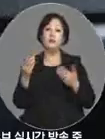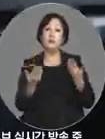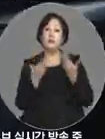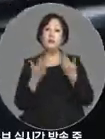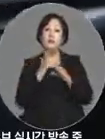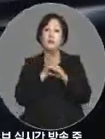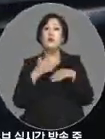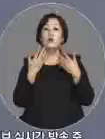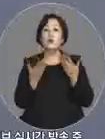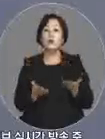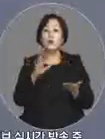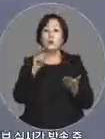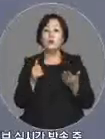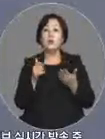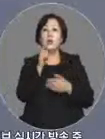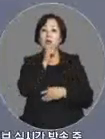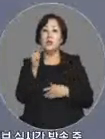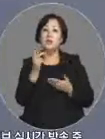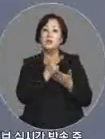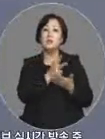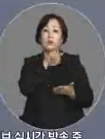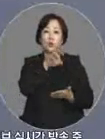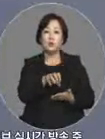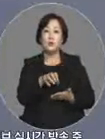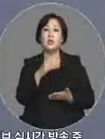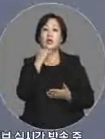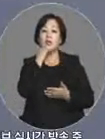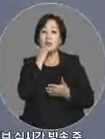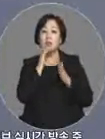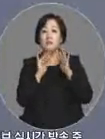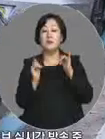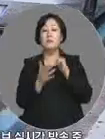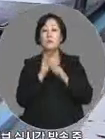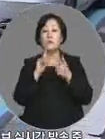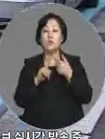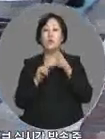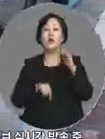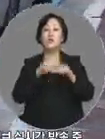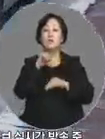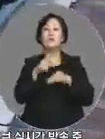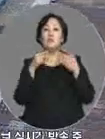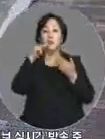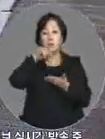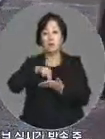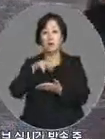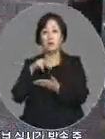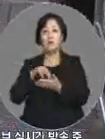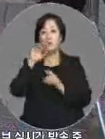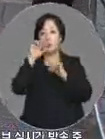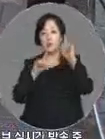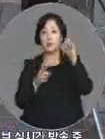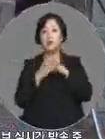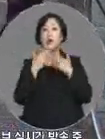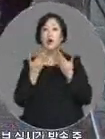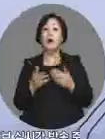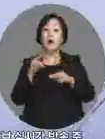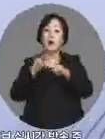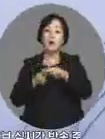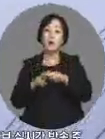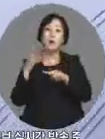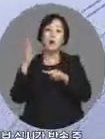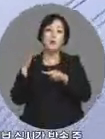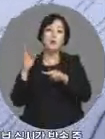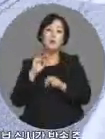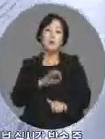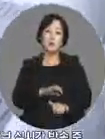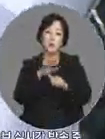하지만 휴식이라곤 택시 승강장에서 승객을 기다리는 동안 잠시 밖에 서 있는 게 전부. 편히 앉아 쉬거나 화장실을